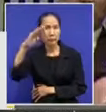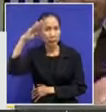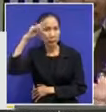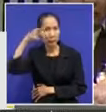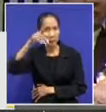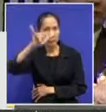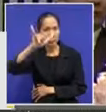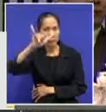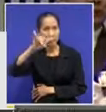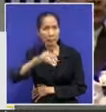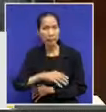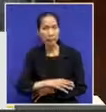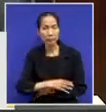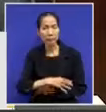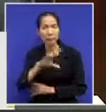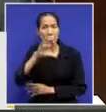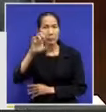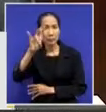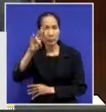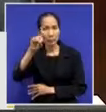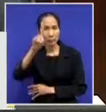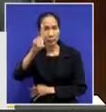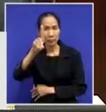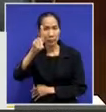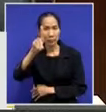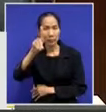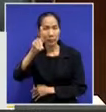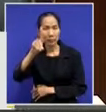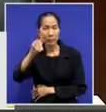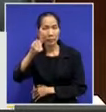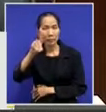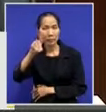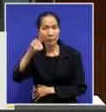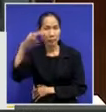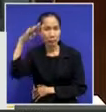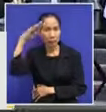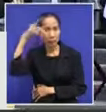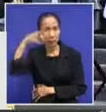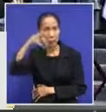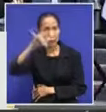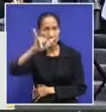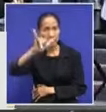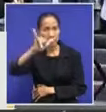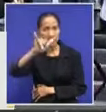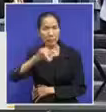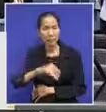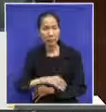ประยุทธ์จันโอชาครับ 571นายสมเกียรติลิมประพันธ ์พลเอกประยุทธ์จันโอชาครับ